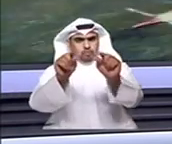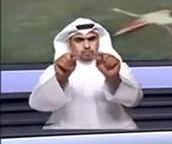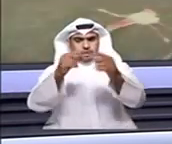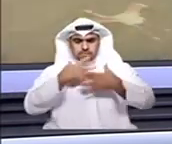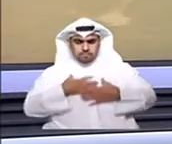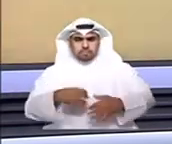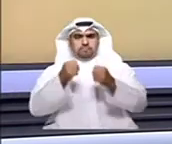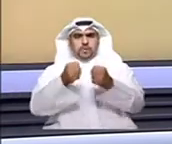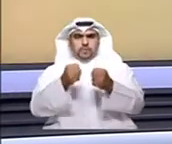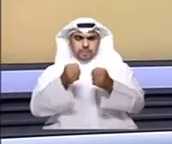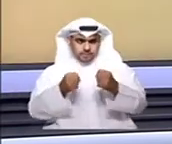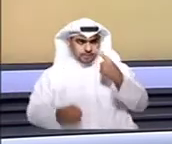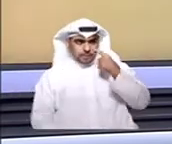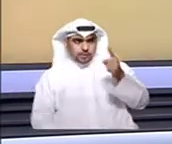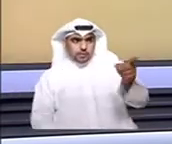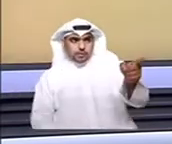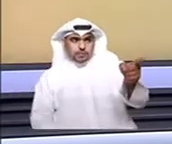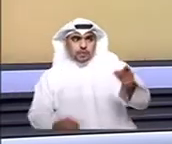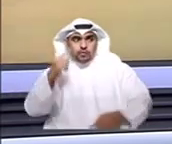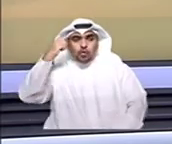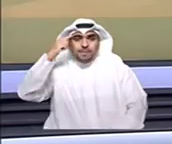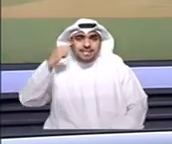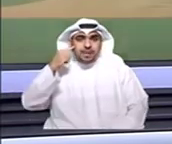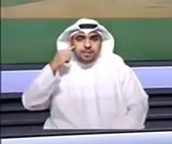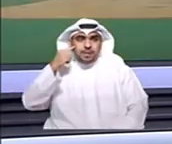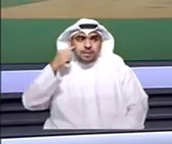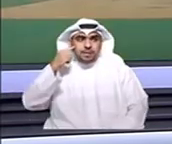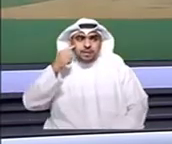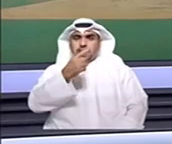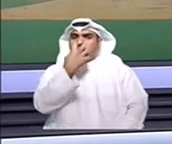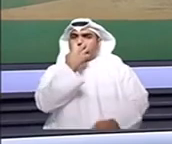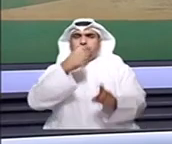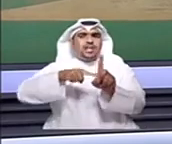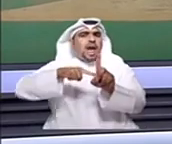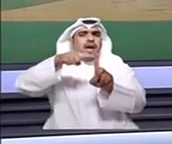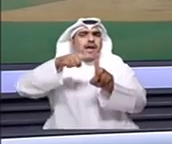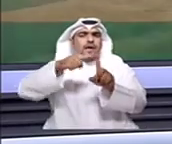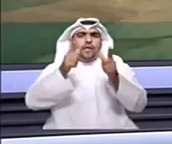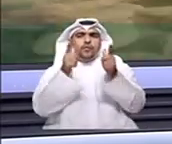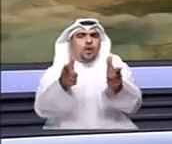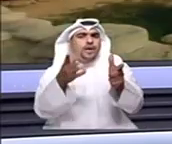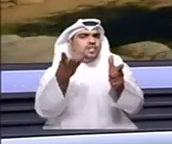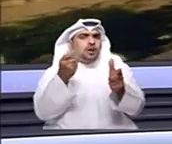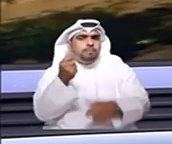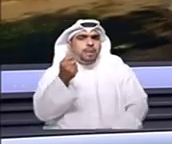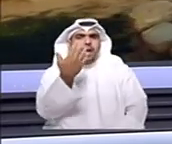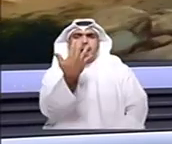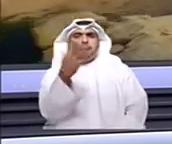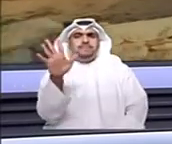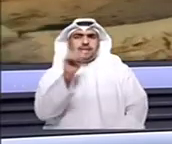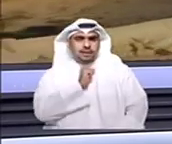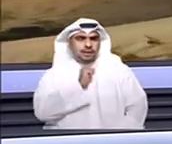إلى 35 كيلومتر في الساعة، وأيضا متوقع انخفاض نسبي ابتداء من يوم السبت قد تصل درجة الحرارة العظمى ما